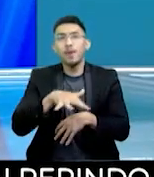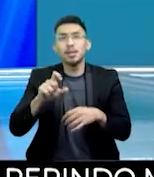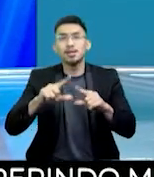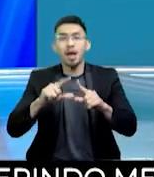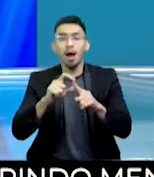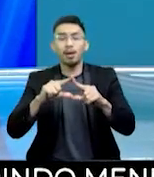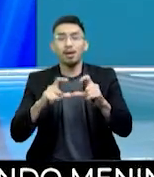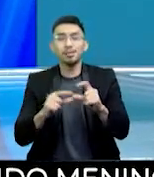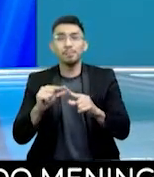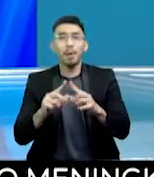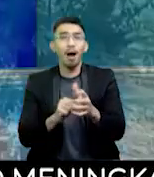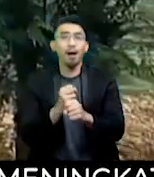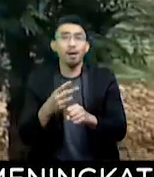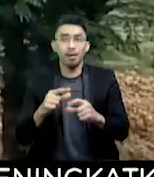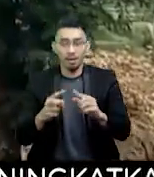Cadas Pangeran.